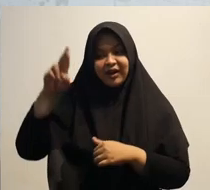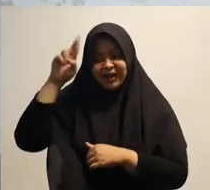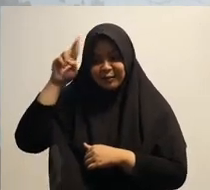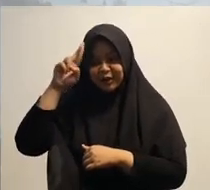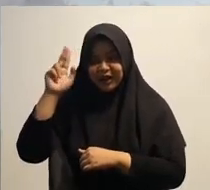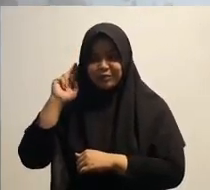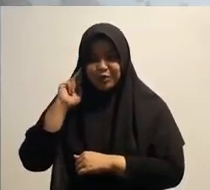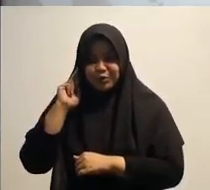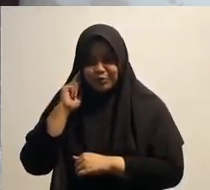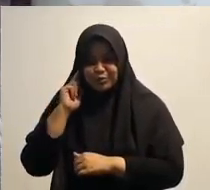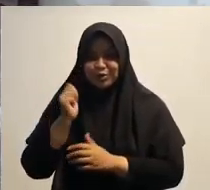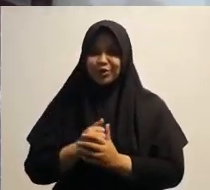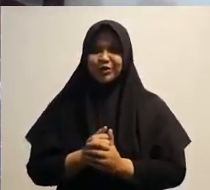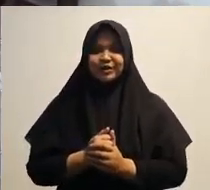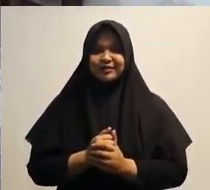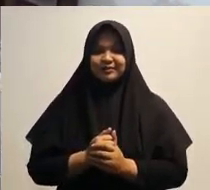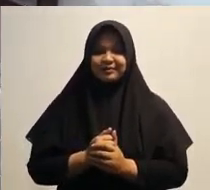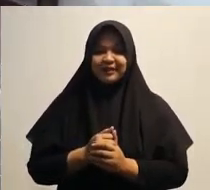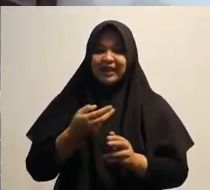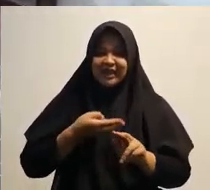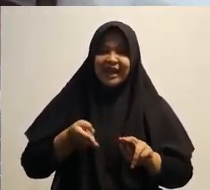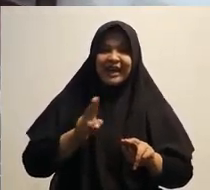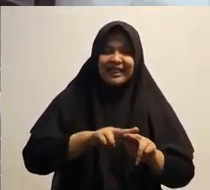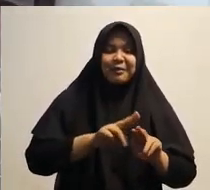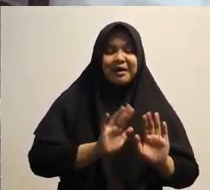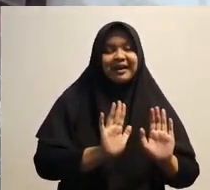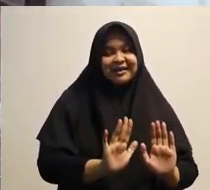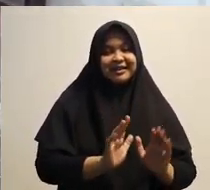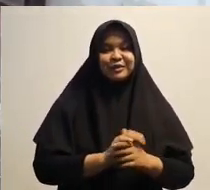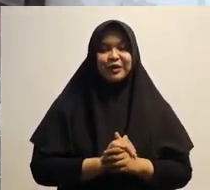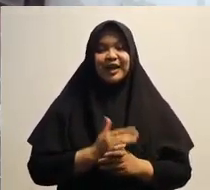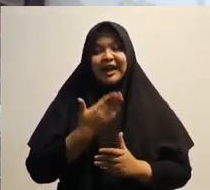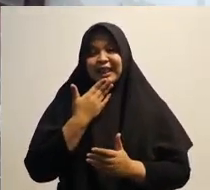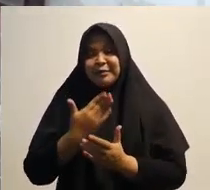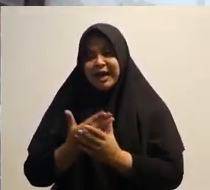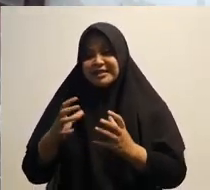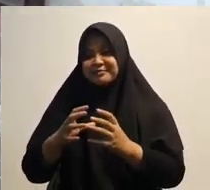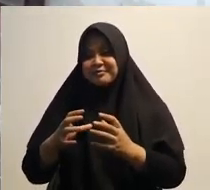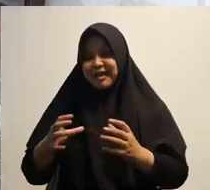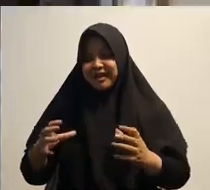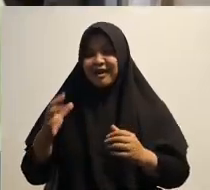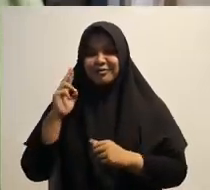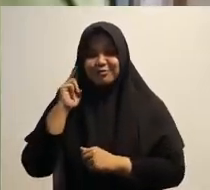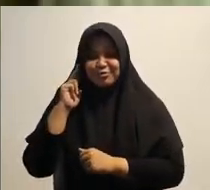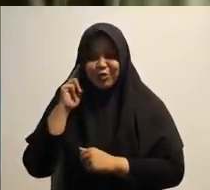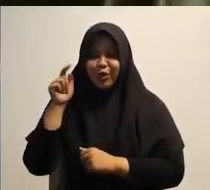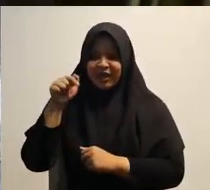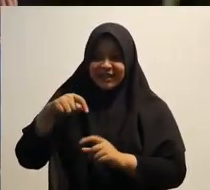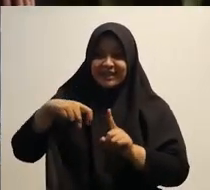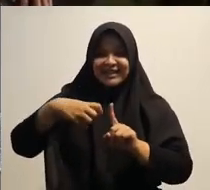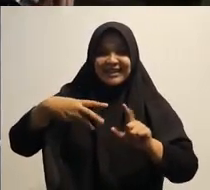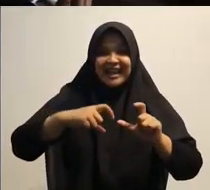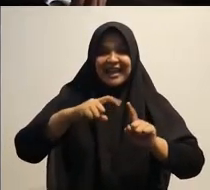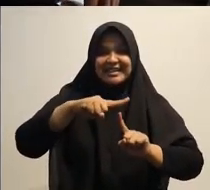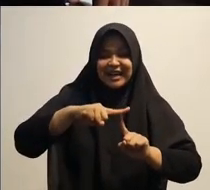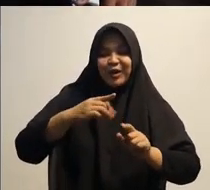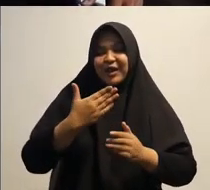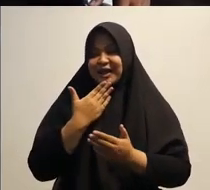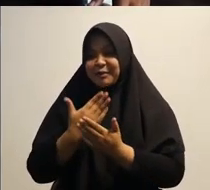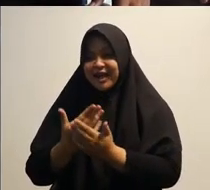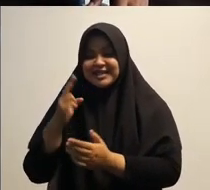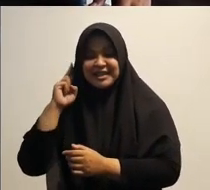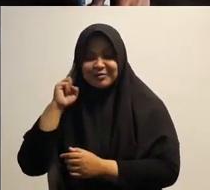Aduh repot-repot bu, kok banyak banget bu. Iya tambah. Oh iya makasih banyak bu. Tunggu sih kayak keset kayak